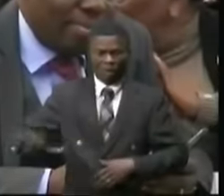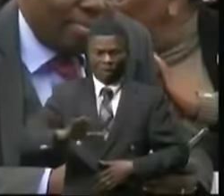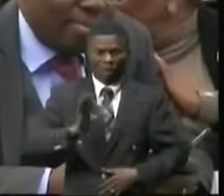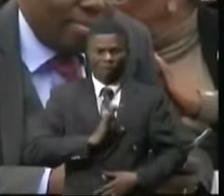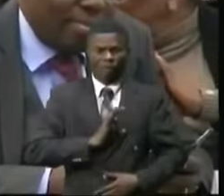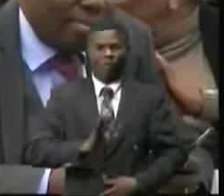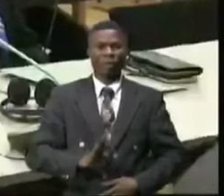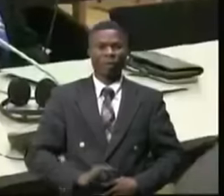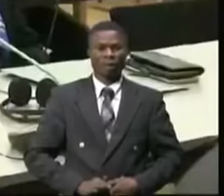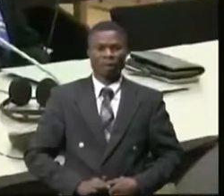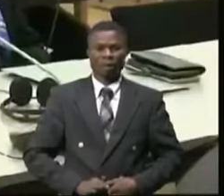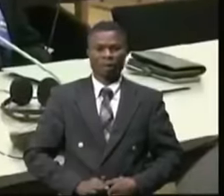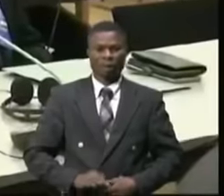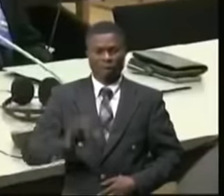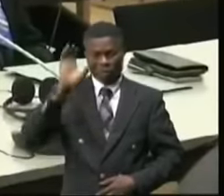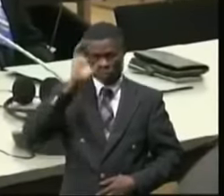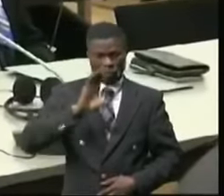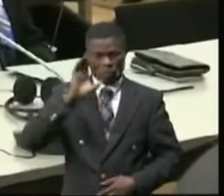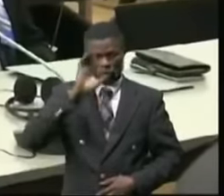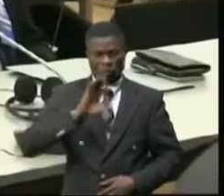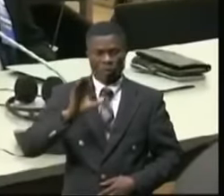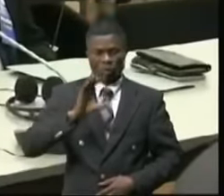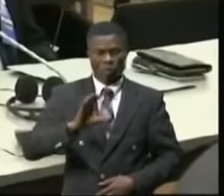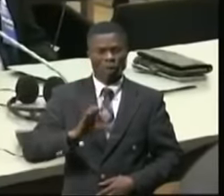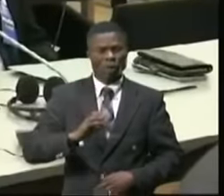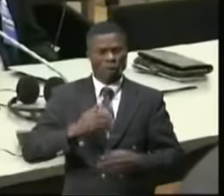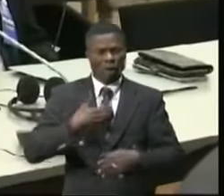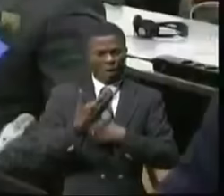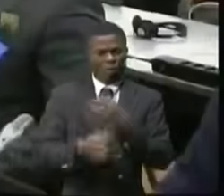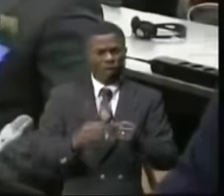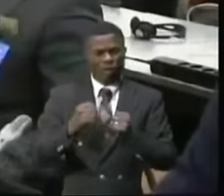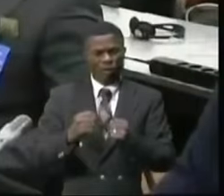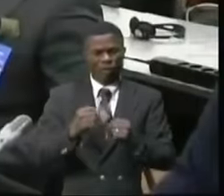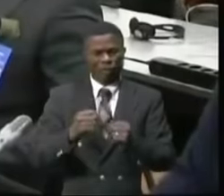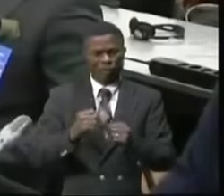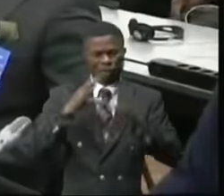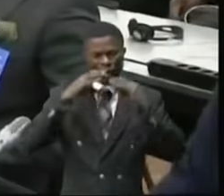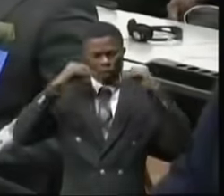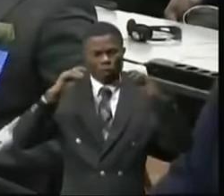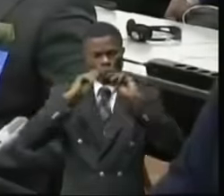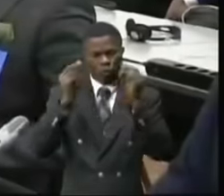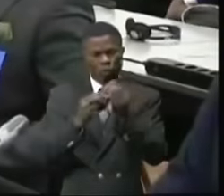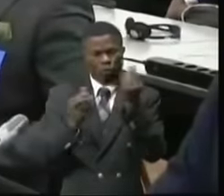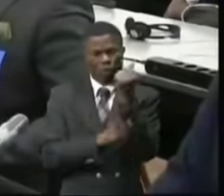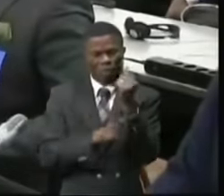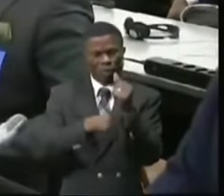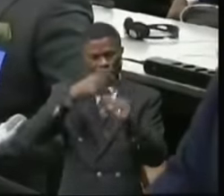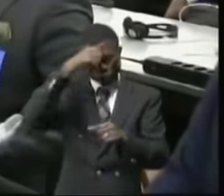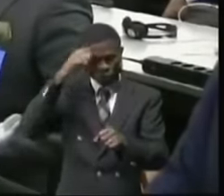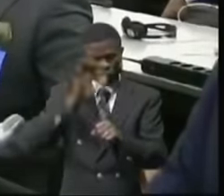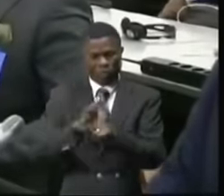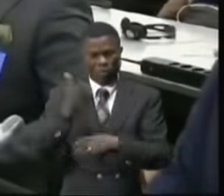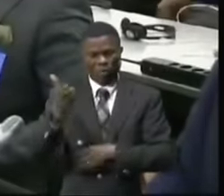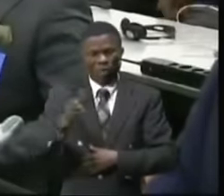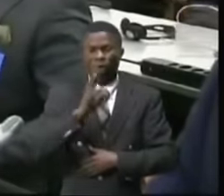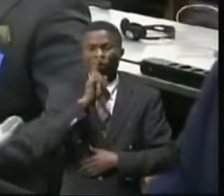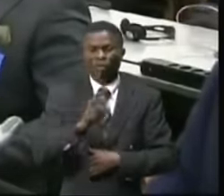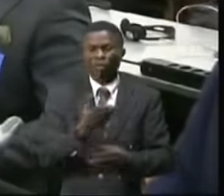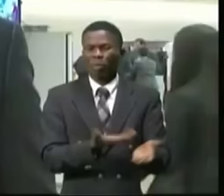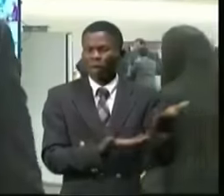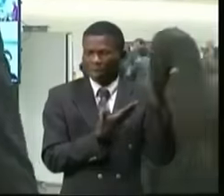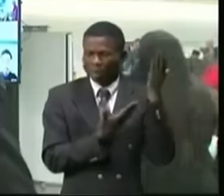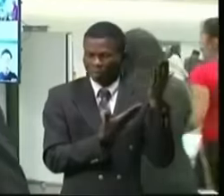République, Félix-Antoine Tshisekedi Tshilombo, qui ne cesse d'apporter sourire à cette catégorie. Je crois que c'est vraiment